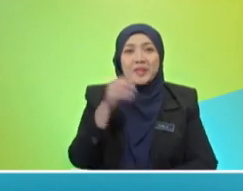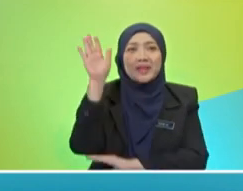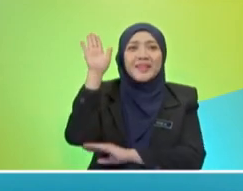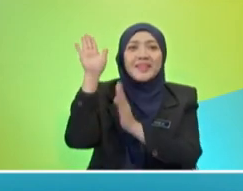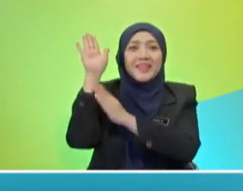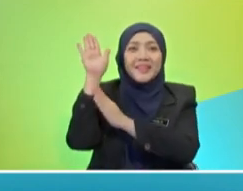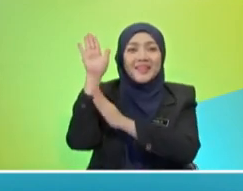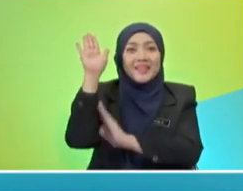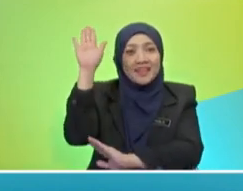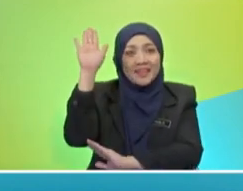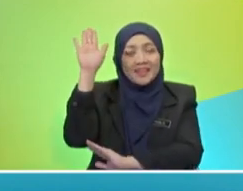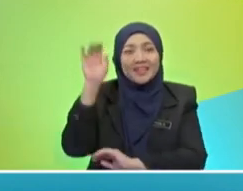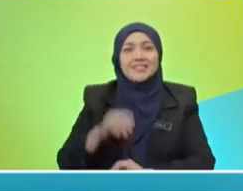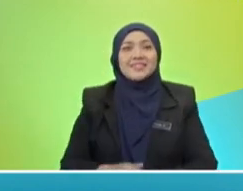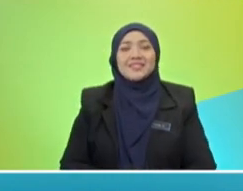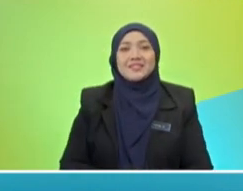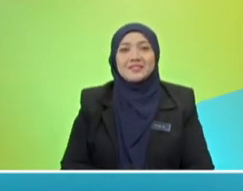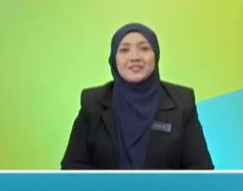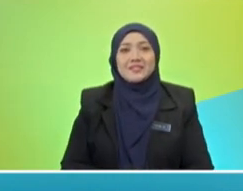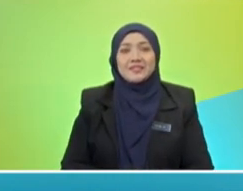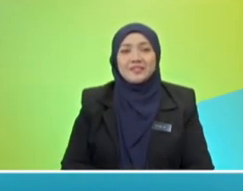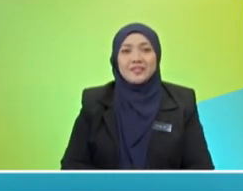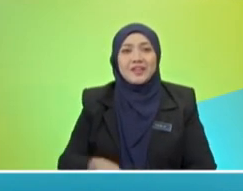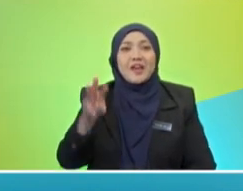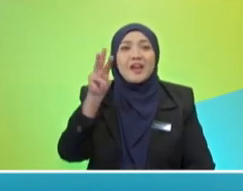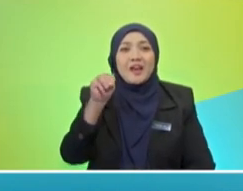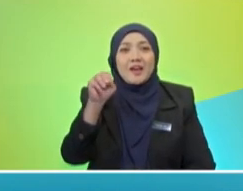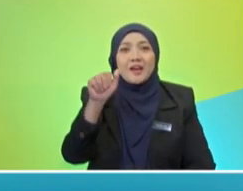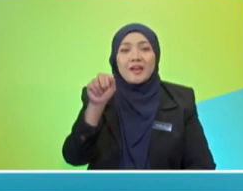Angkat tangan. Siapa dulu? Okey, kita ada Marsha,